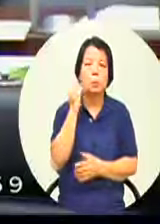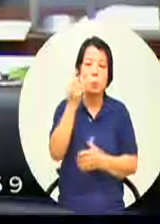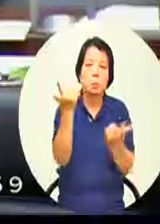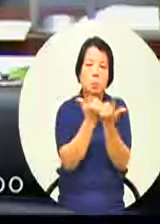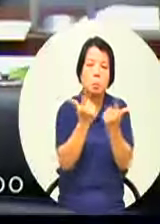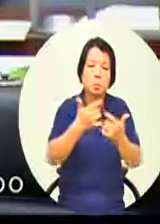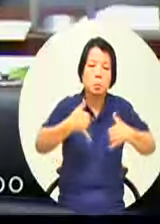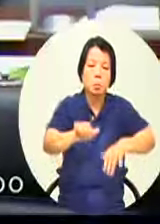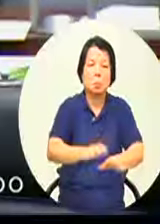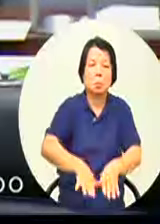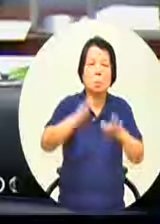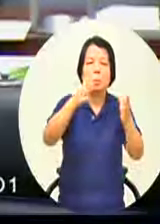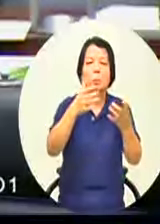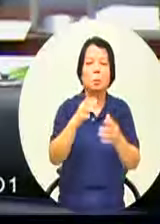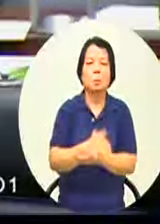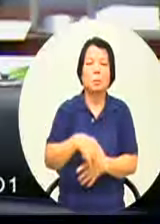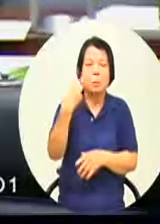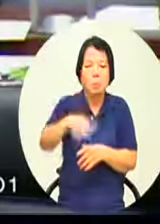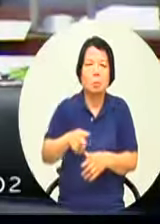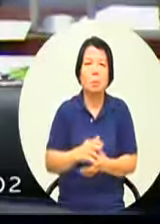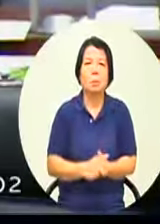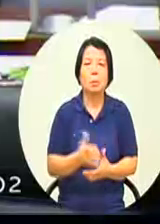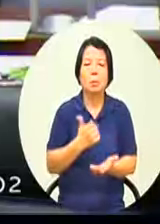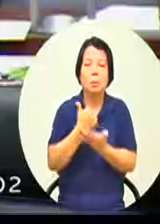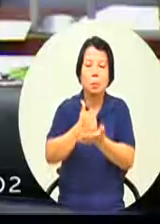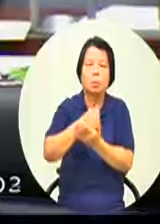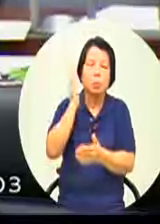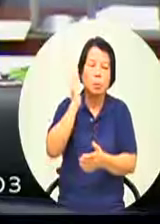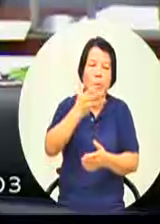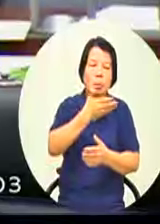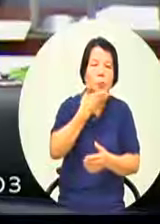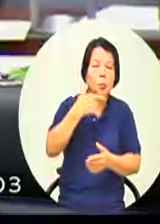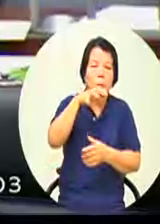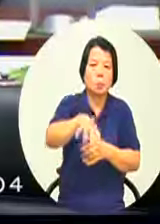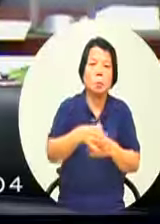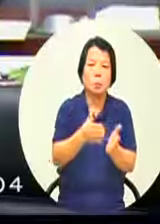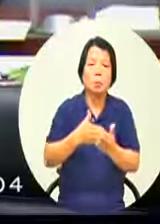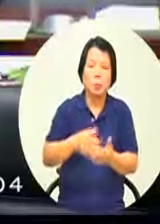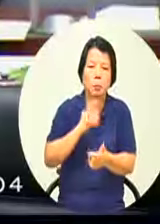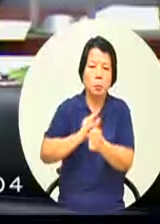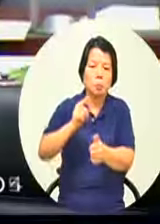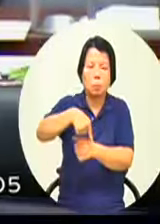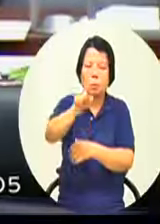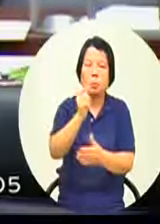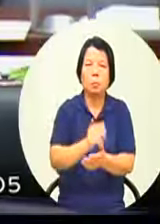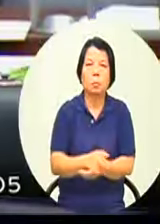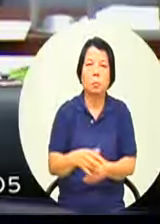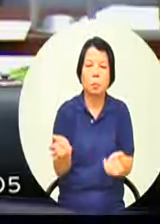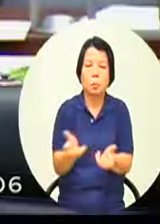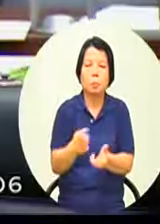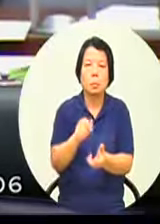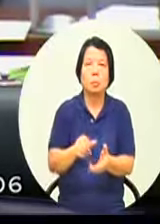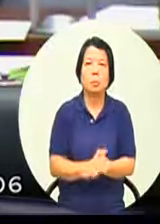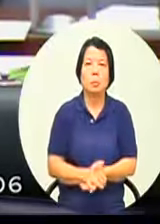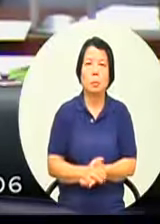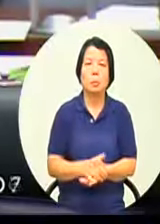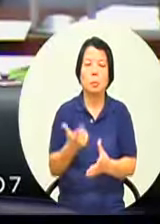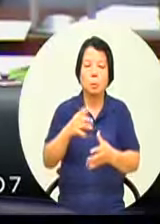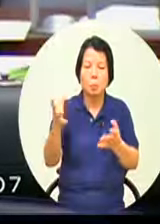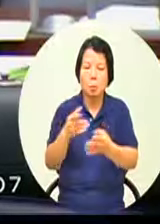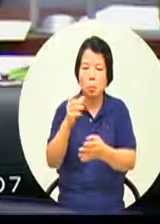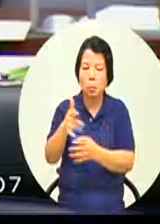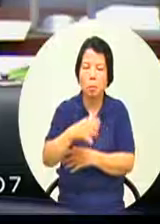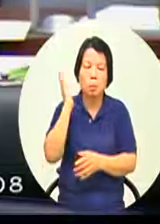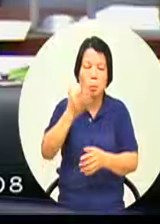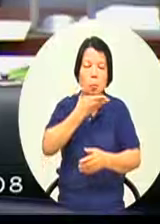积水了，叫我快点请水利局来做处理。我想水利局的同仁也接到我的电话的